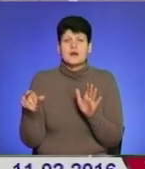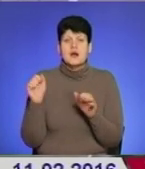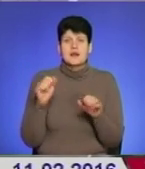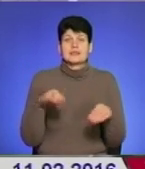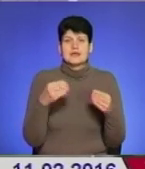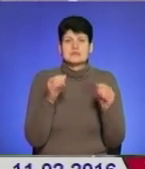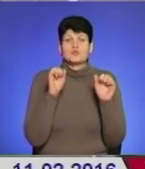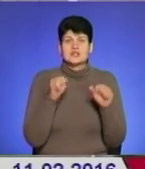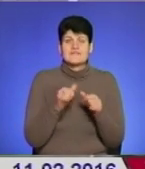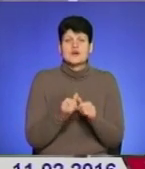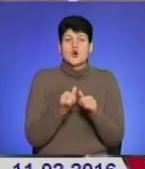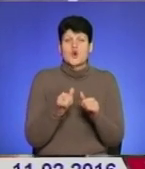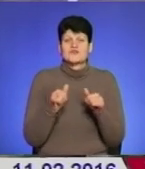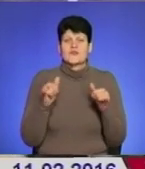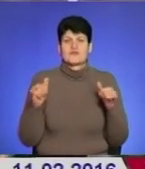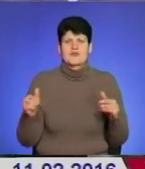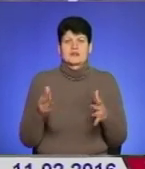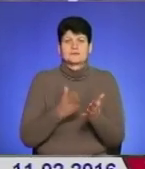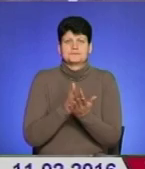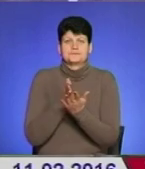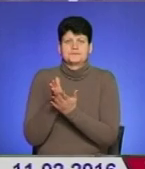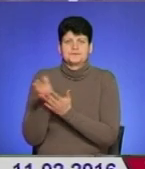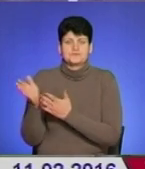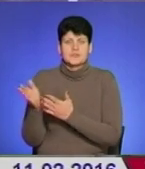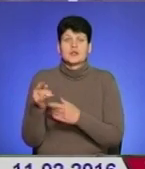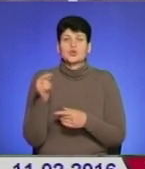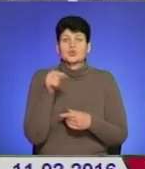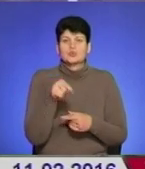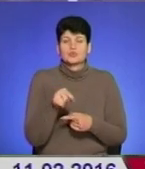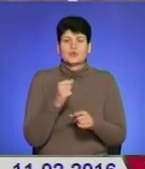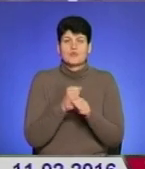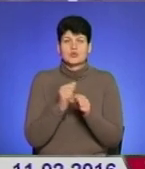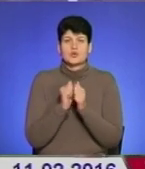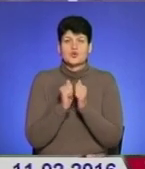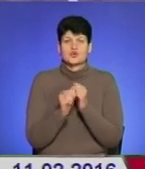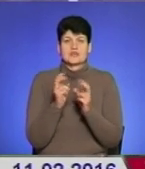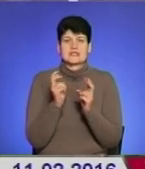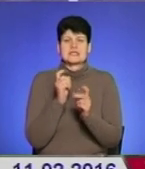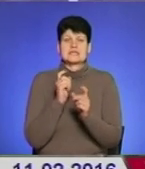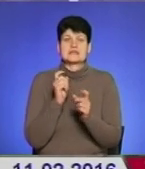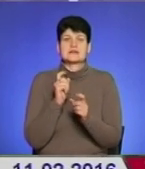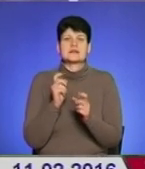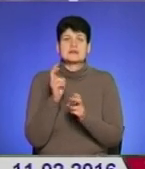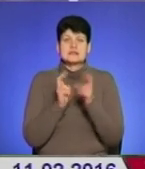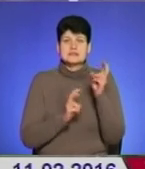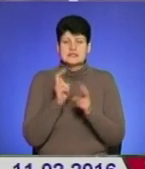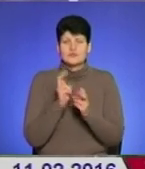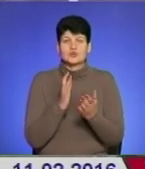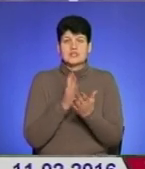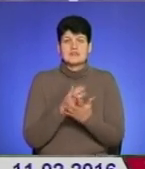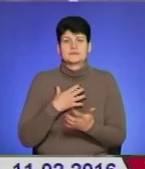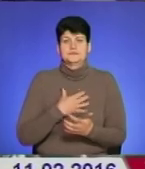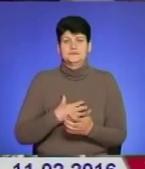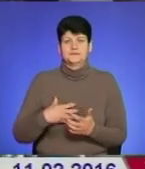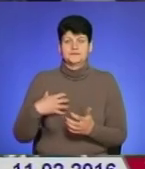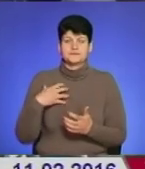дасть можливість розвивати цілу інфраструктуру громад. Тому робота кожного заводу спиртової галузі для Тернопільської області є надзвичайно